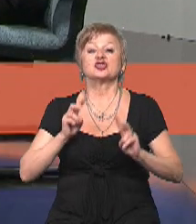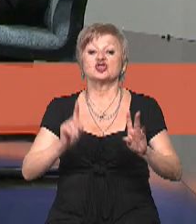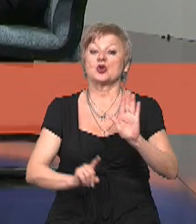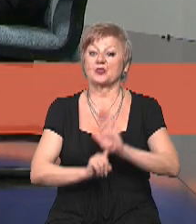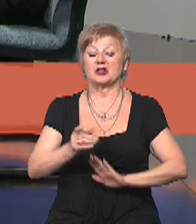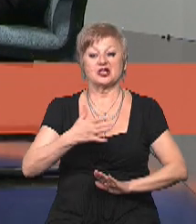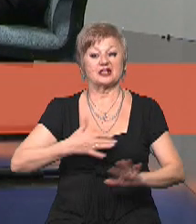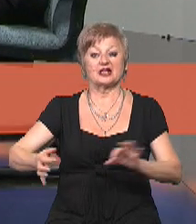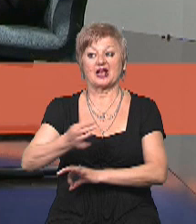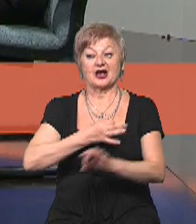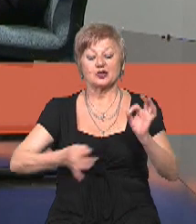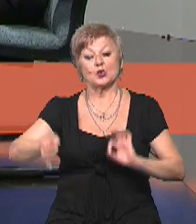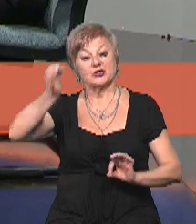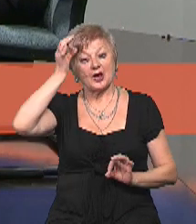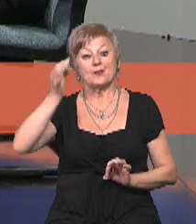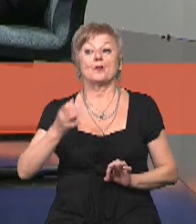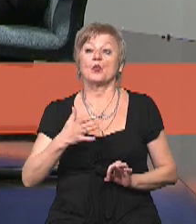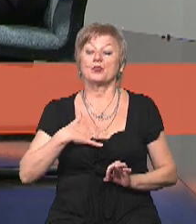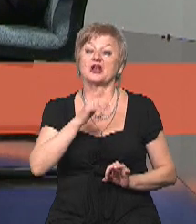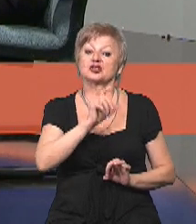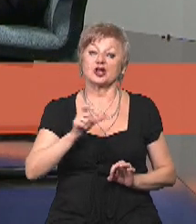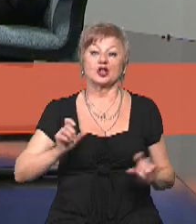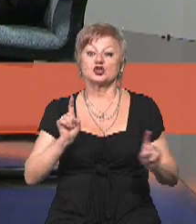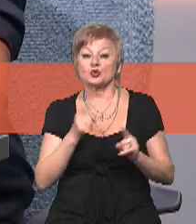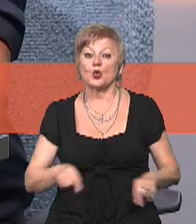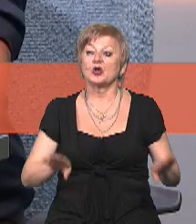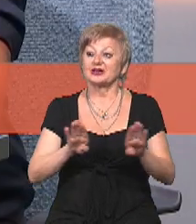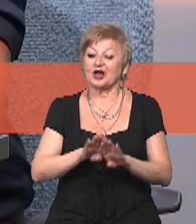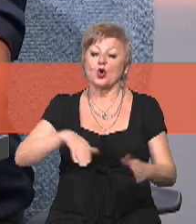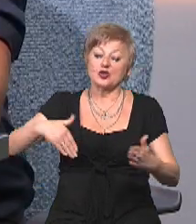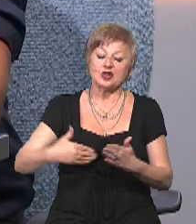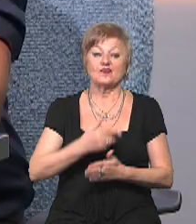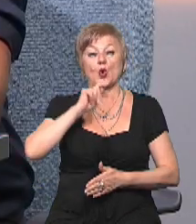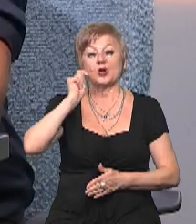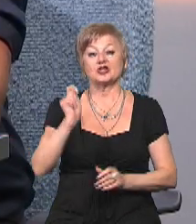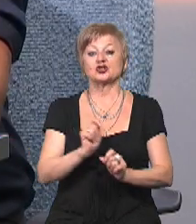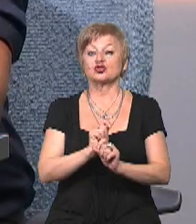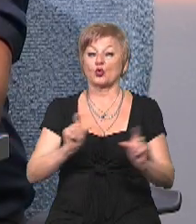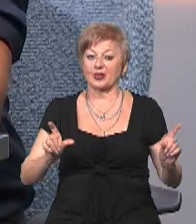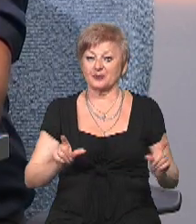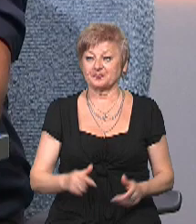нашу розмову, давайте нагадаємо нашим телеглядачам, що таке нова українська школа.